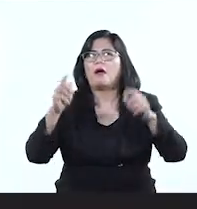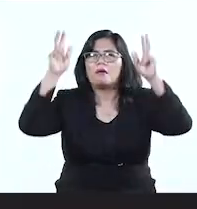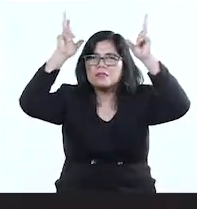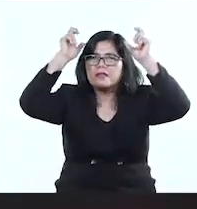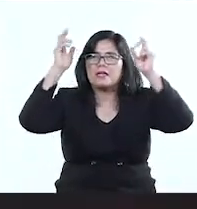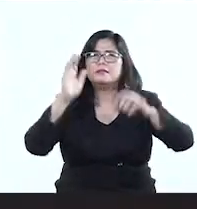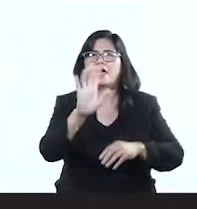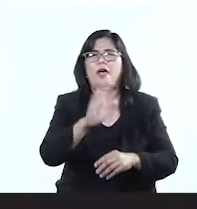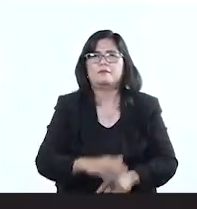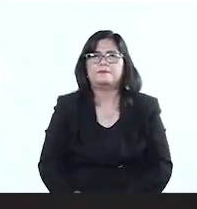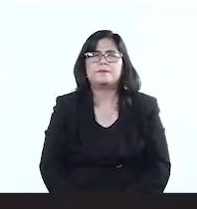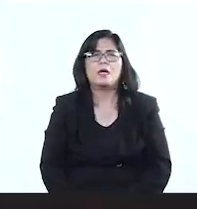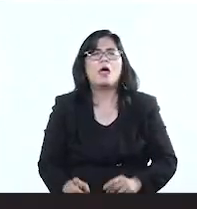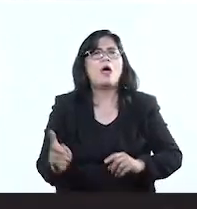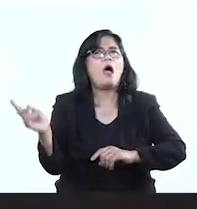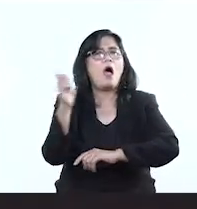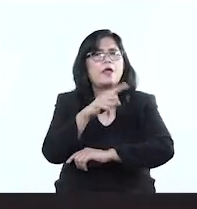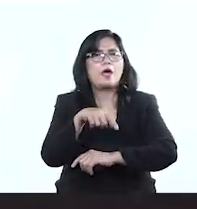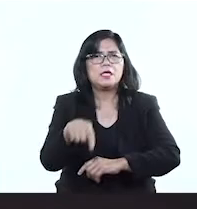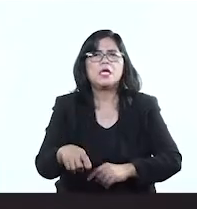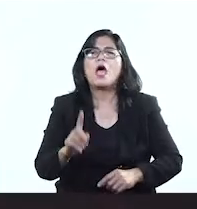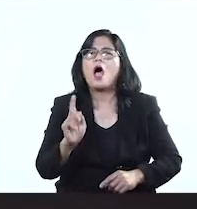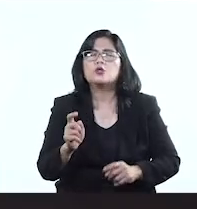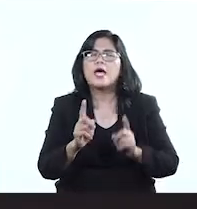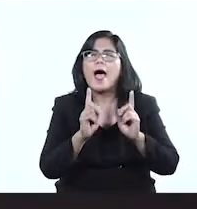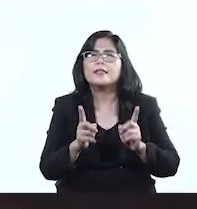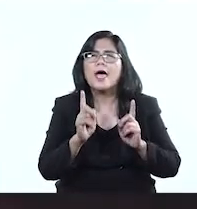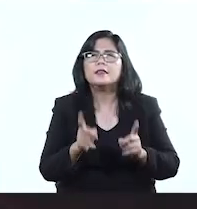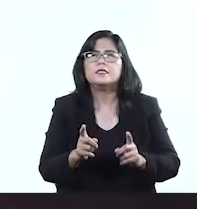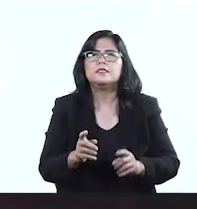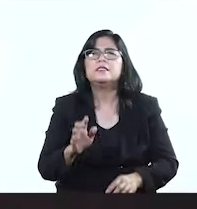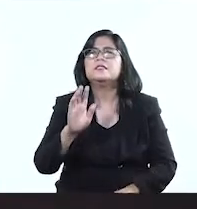Hai kalau kita tidak hati-hati selesai darah kita memang tertipu